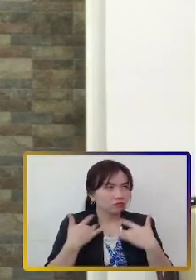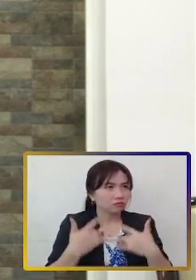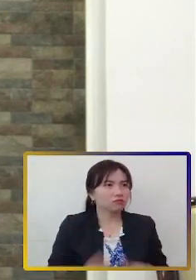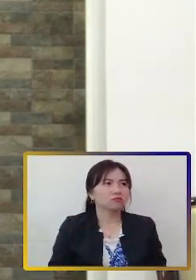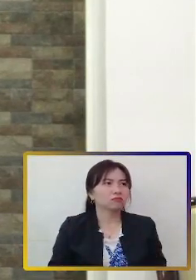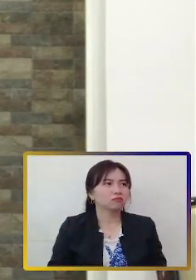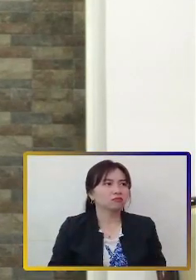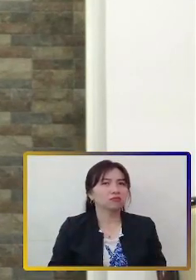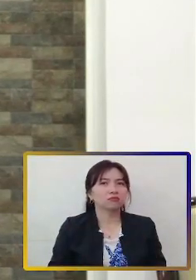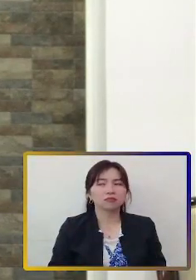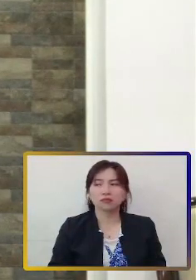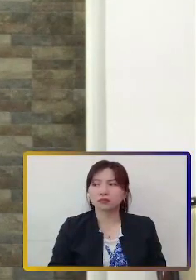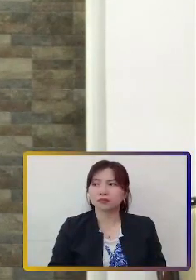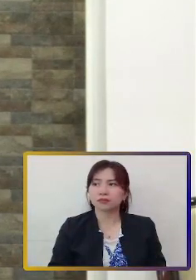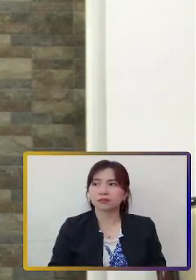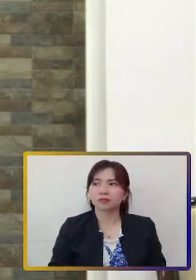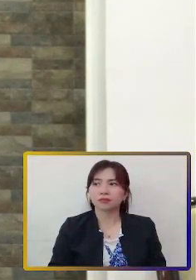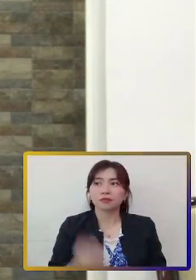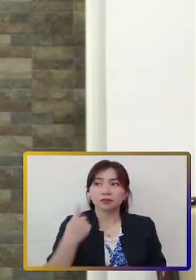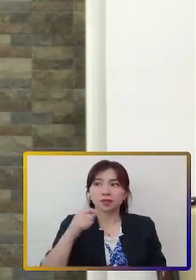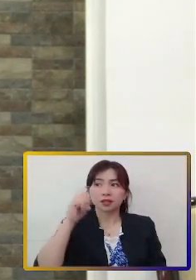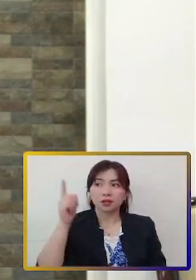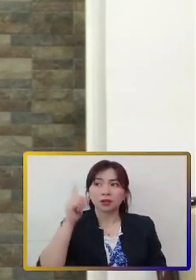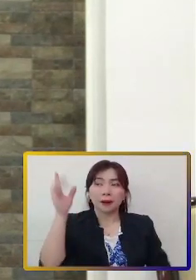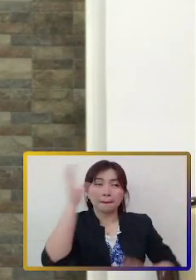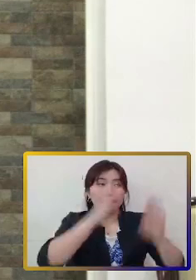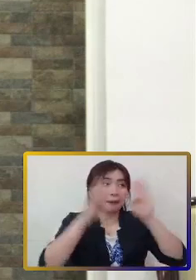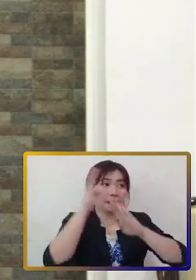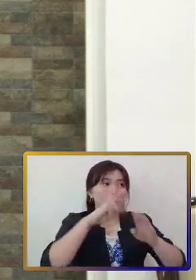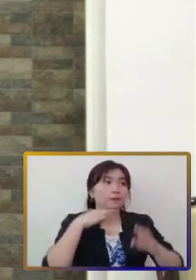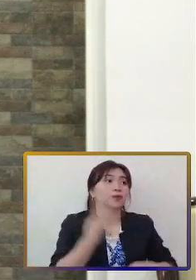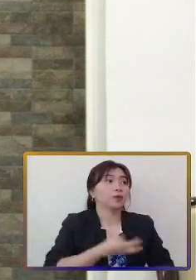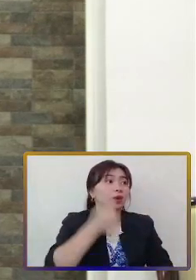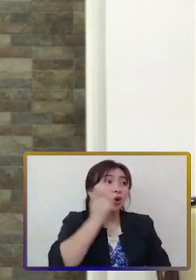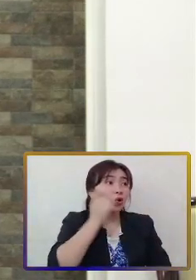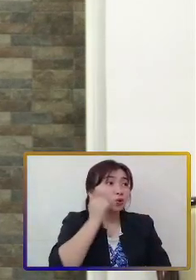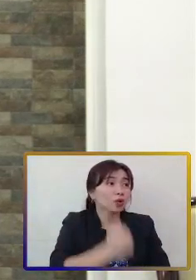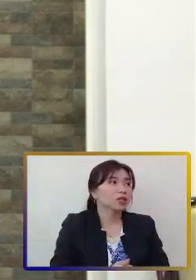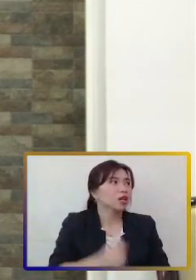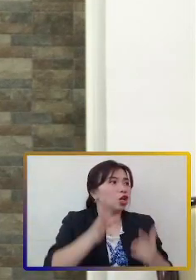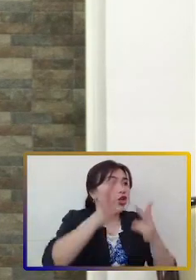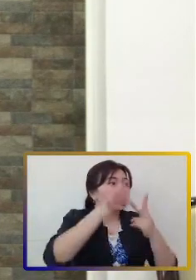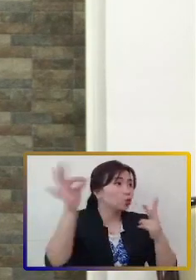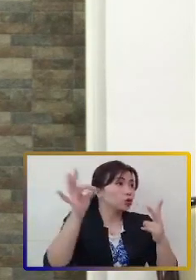with the we with ours